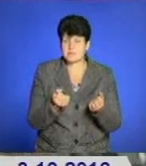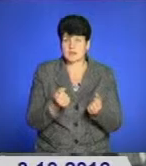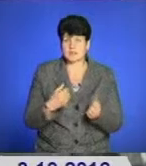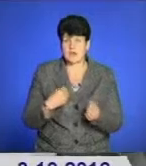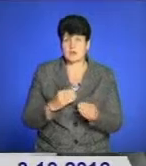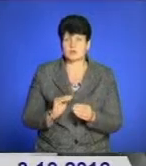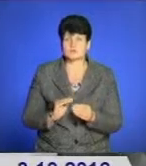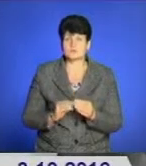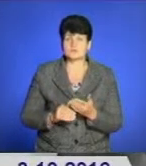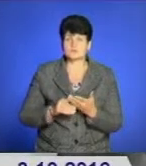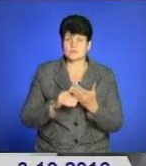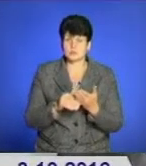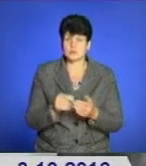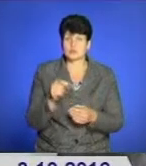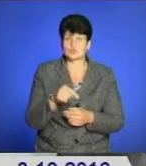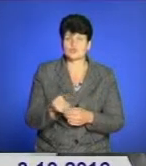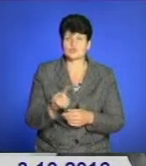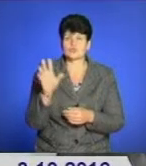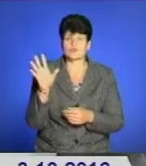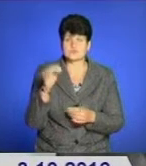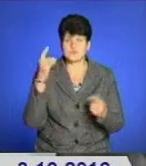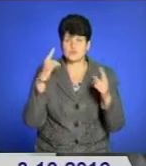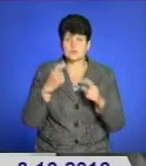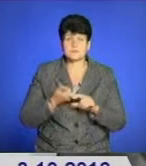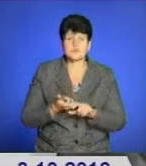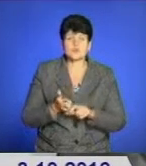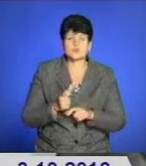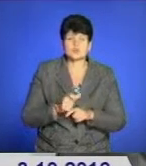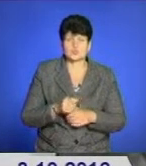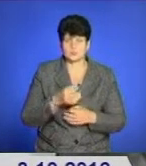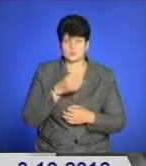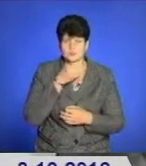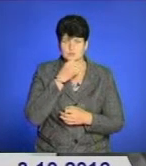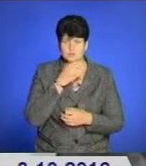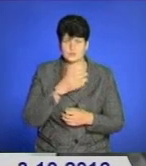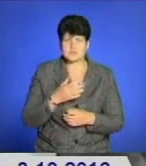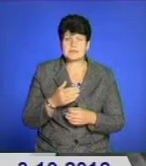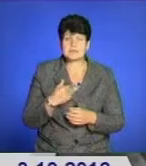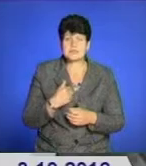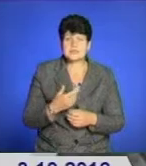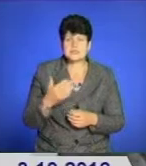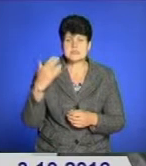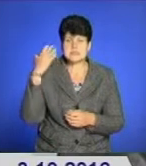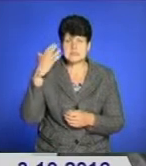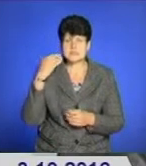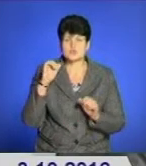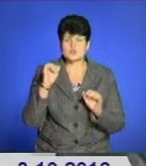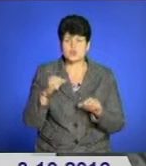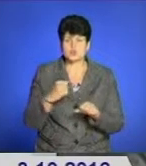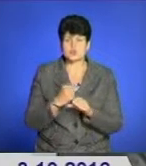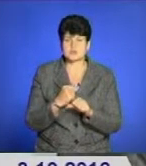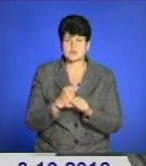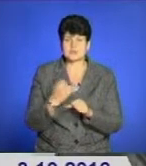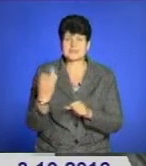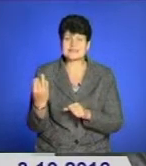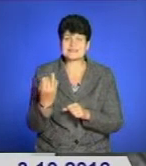долучився, тому що все творче мені страшенно подобається. Мені здається, що можна буде зробити